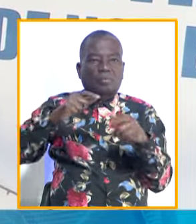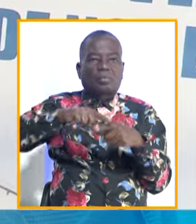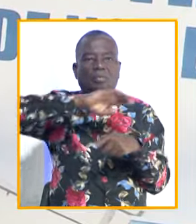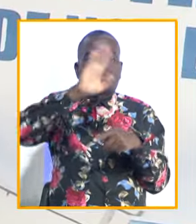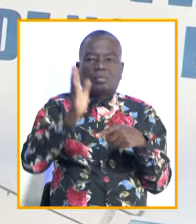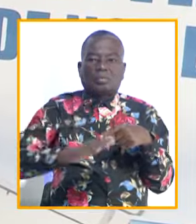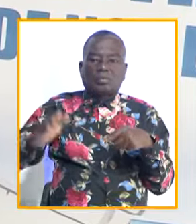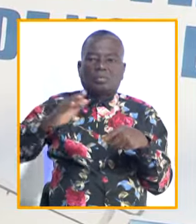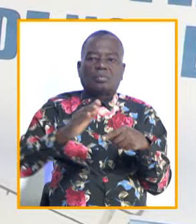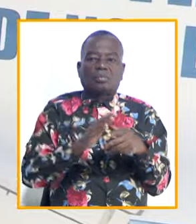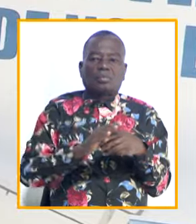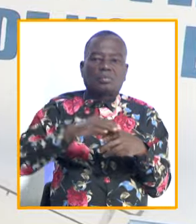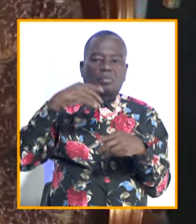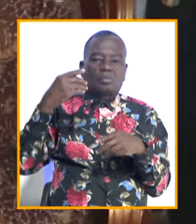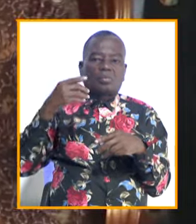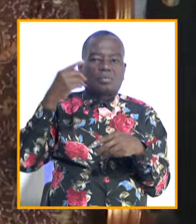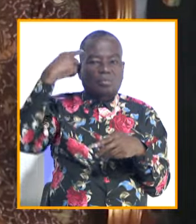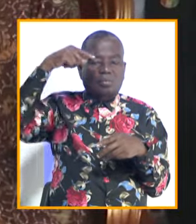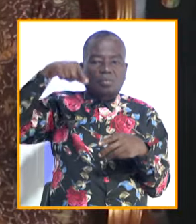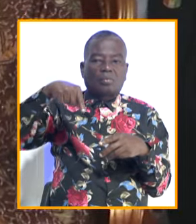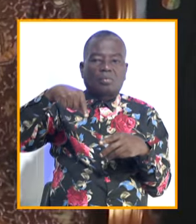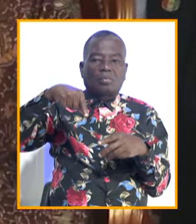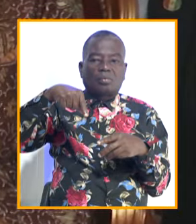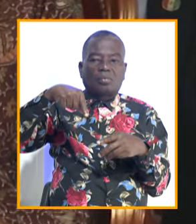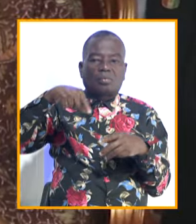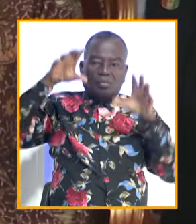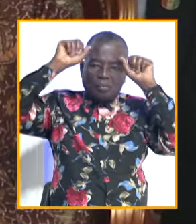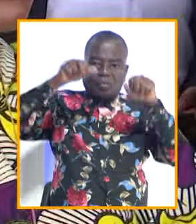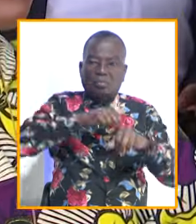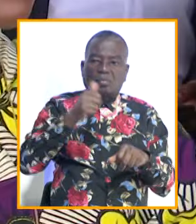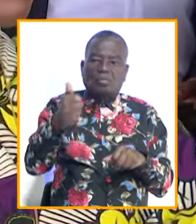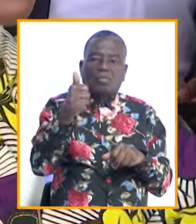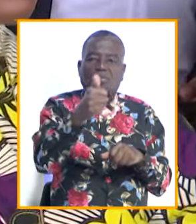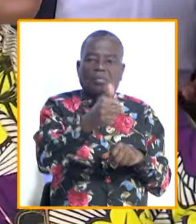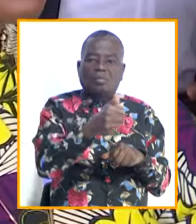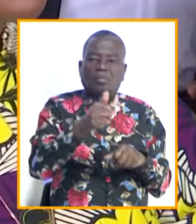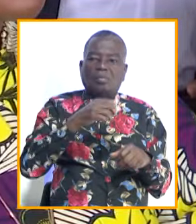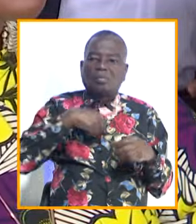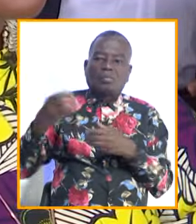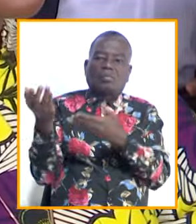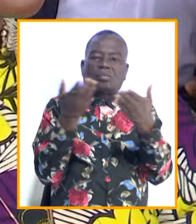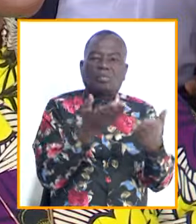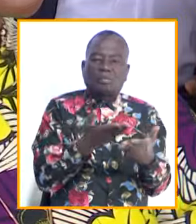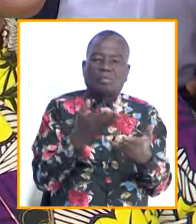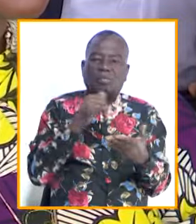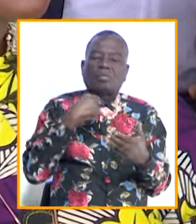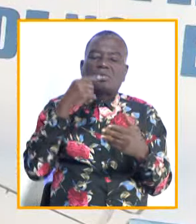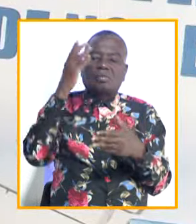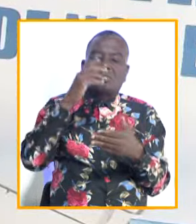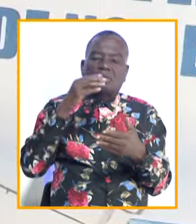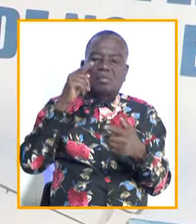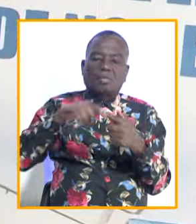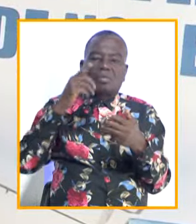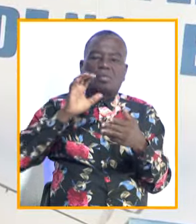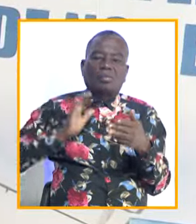jamais pour ce que le président et vous-même avait apporté, cela a été dit, à notre